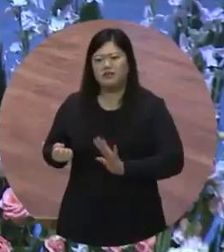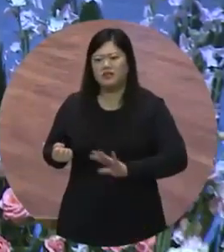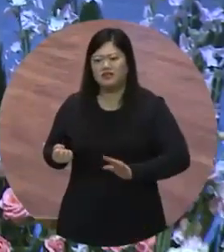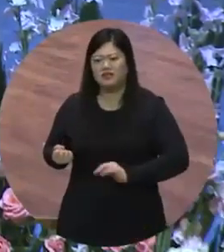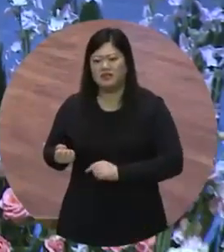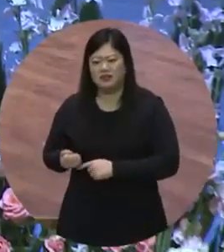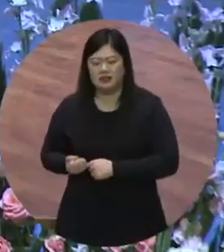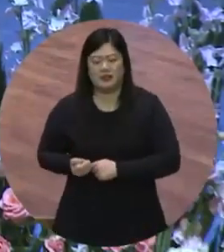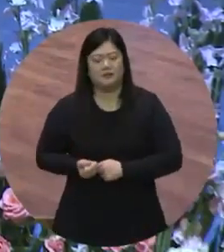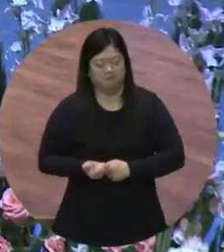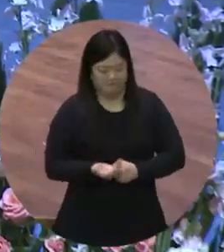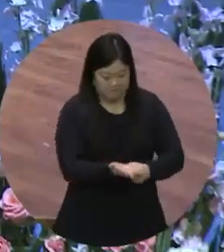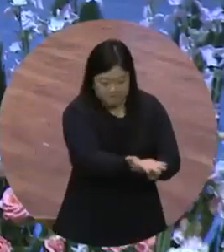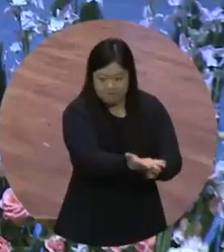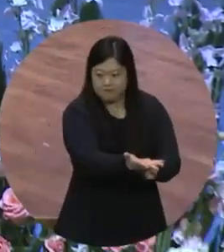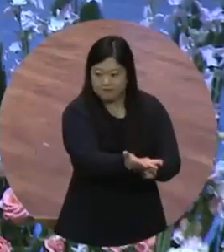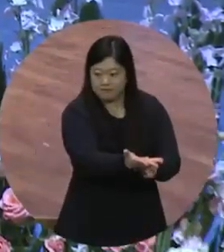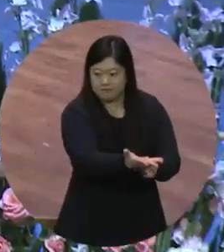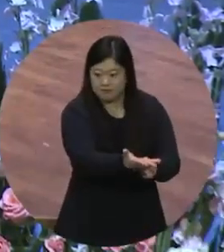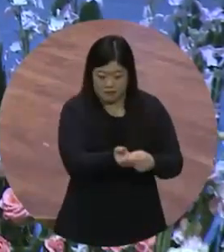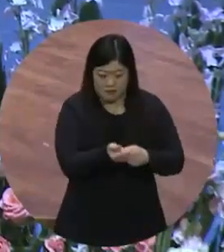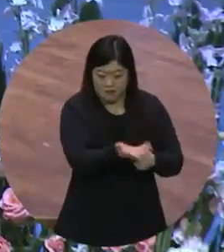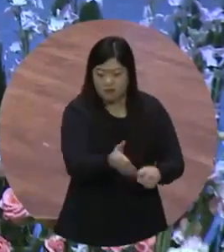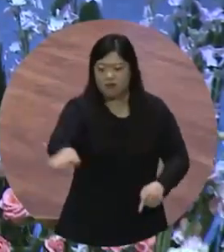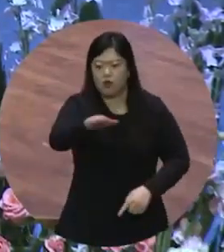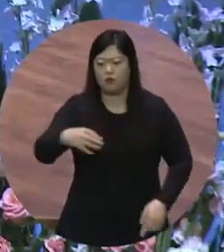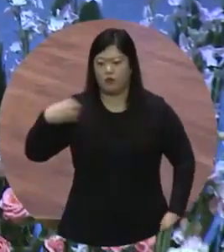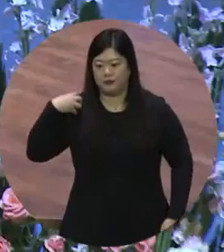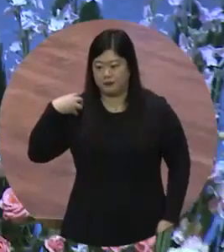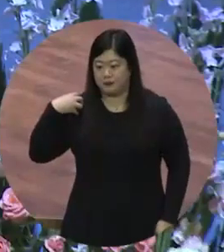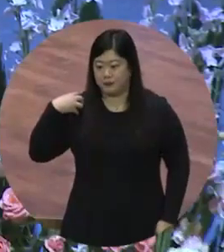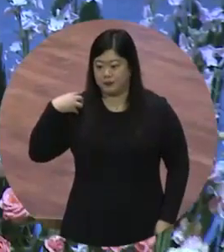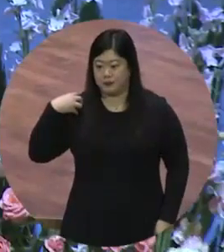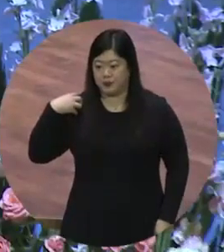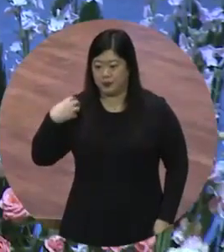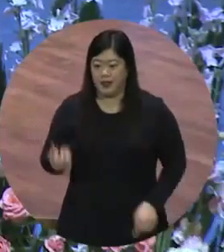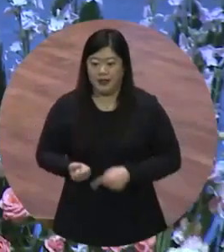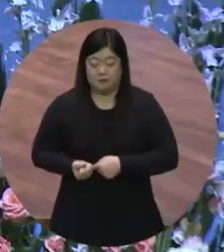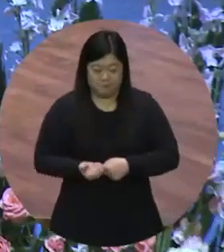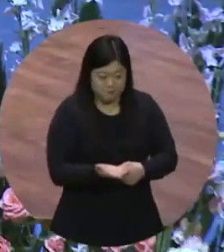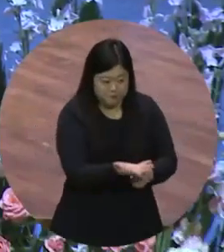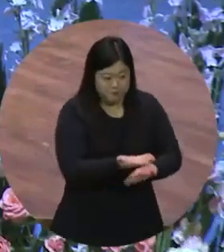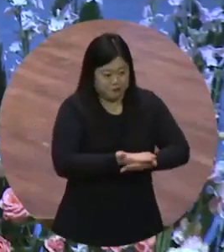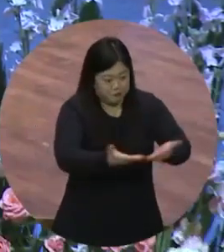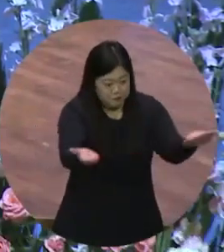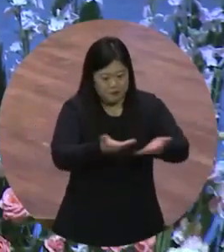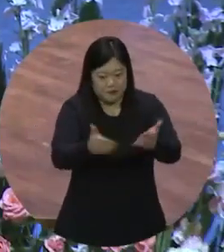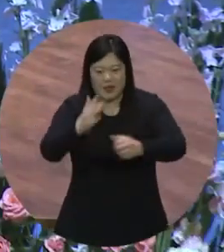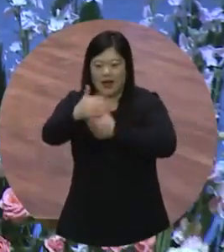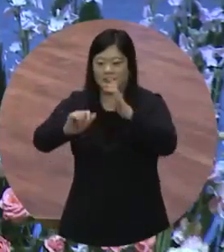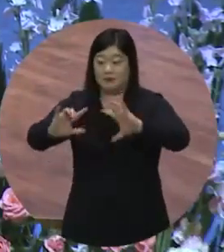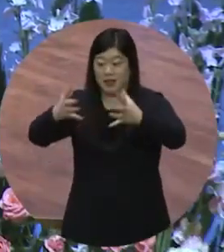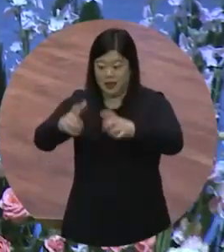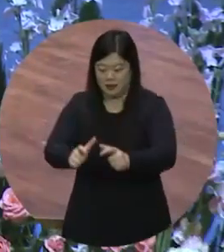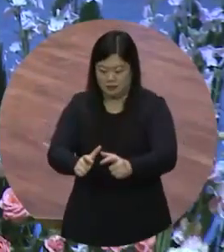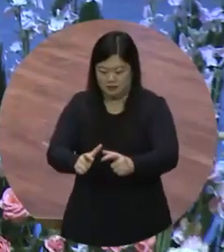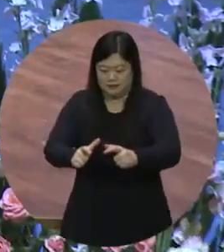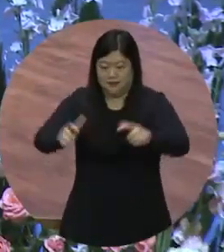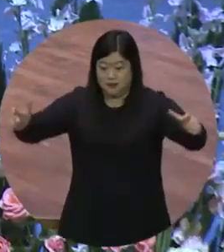복음을 나누어줘. 결코 여러분 잊지 마시고 나눔을 실현해 나가면서 하나님 나라 확장의 주역되기를 죄물로